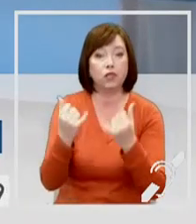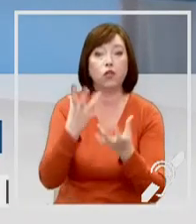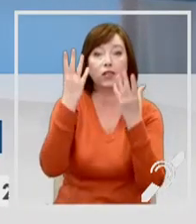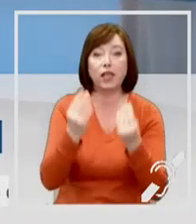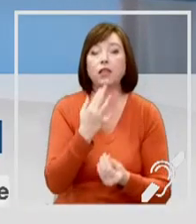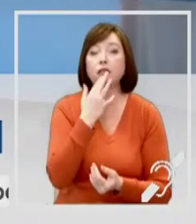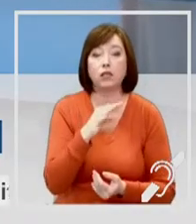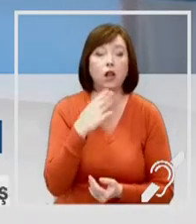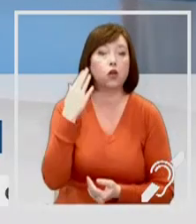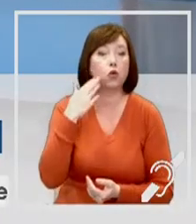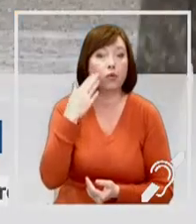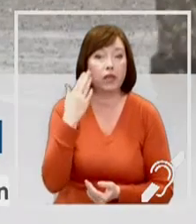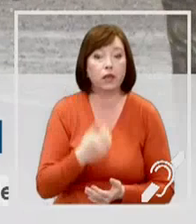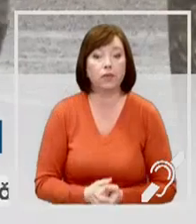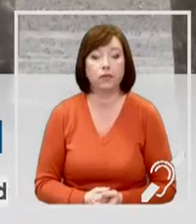națională a